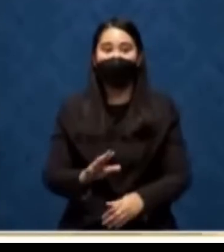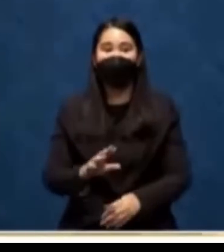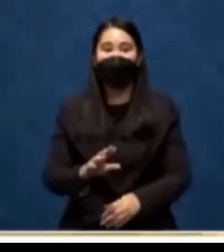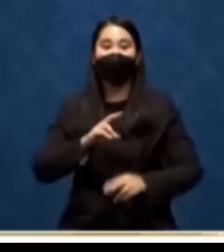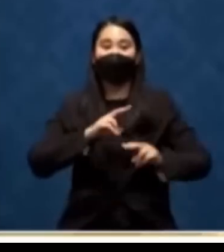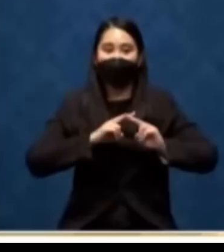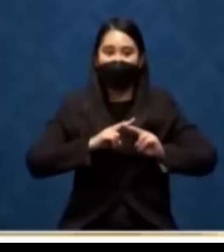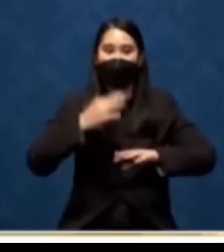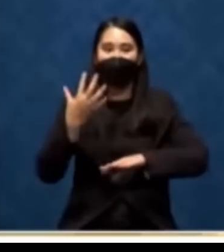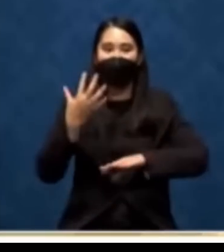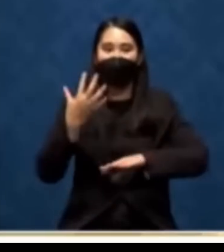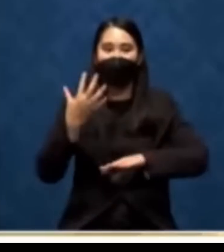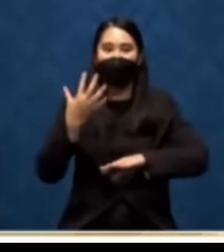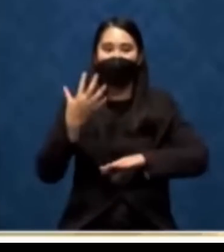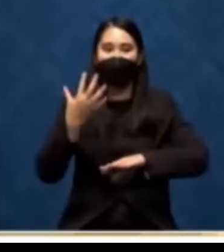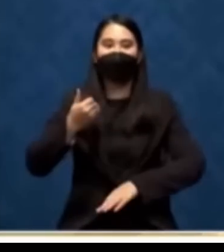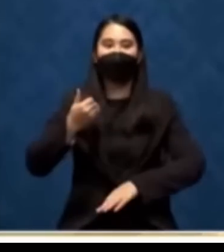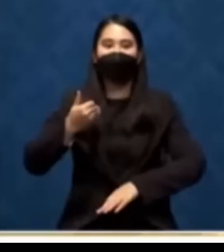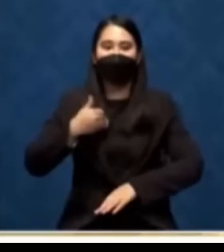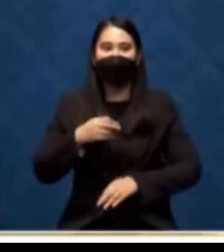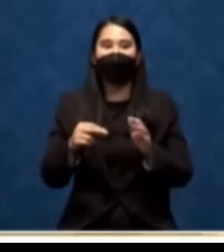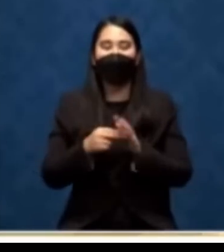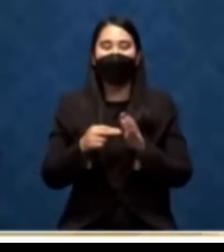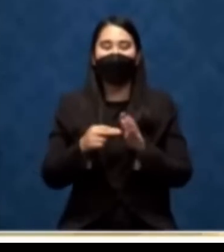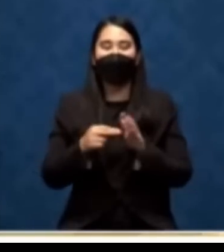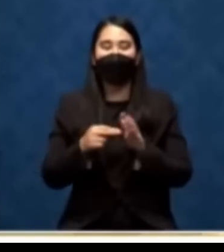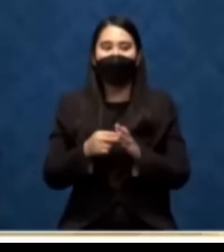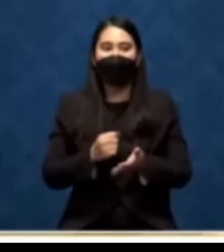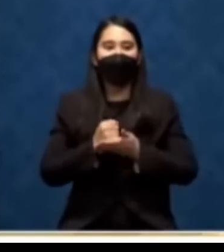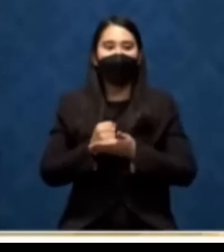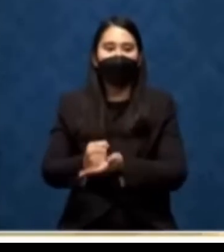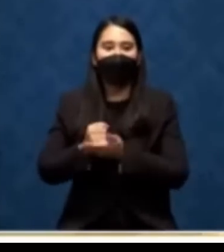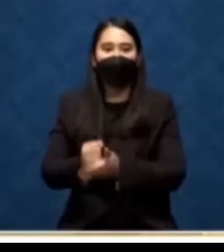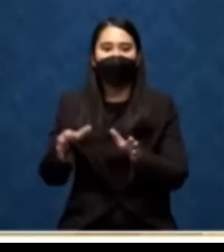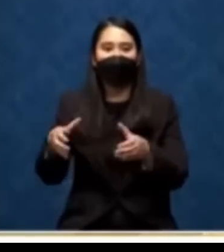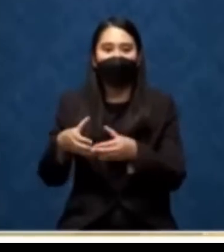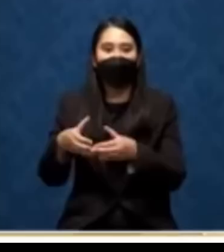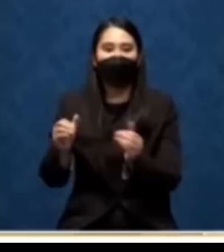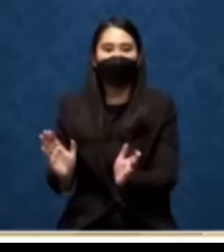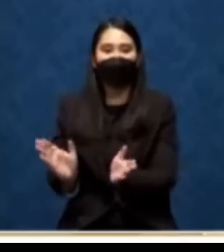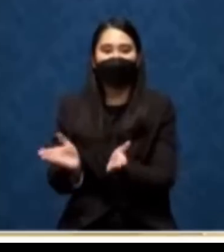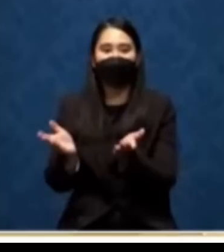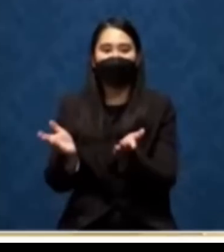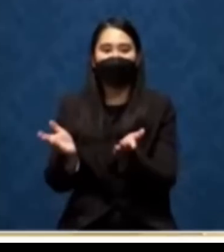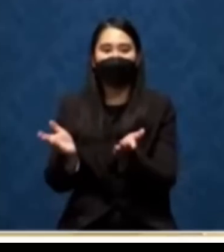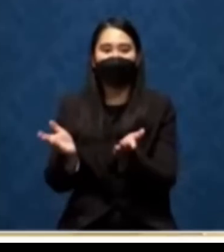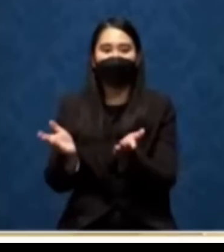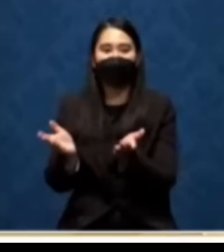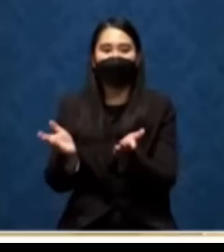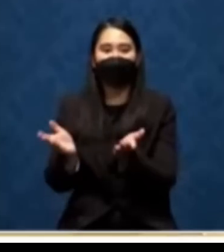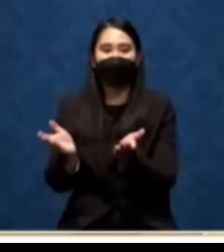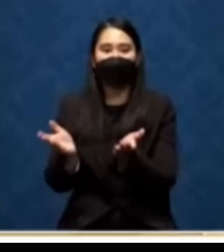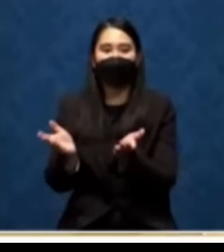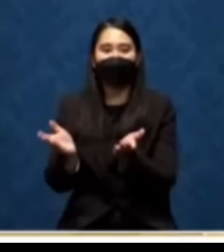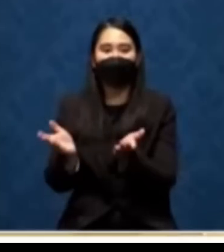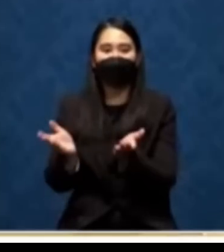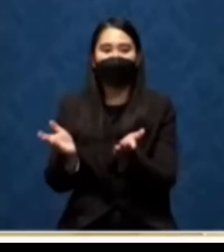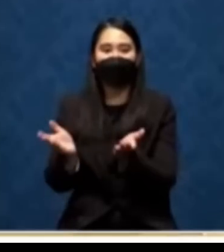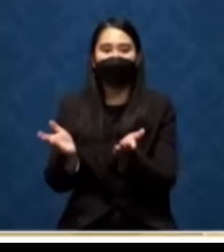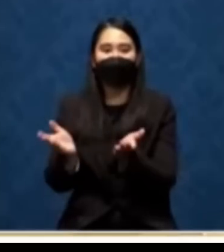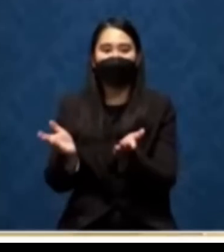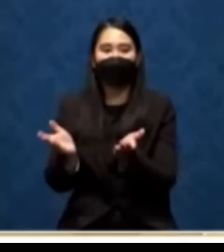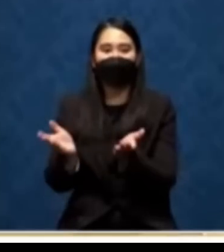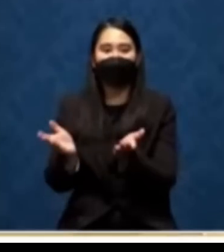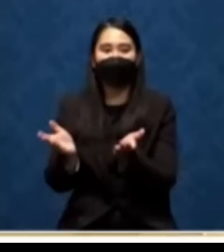เองมีอำนาจบาดใหญ่ก็จะคอยคุ้มกะลาหัวไทยเทาอื่นๆให้อยู่รอดรอยนวลเป็นลิ้วล้อบริวาร